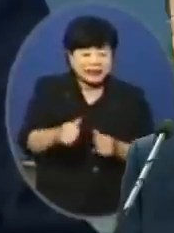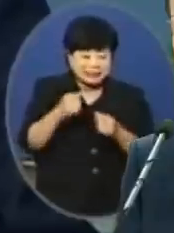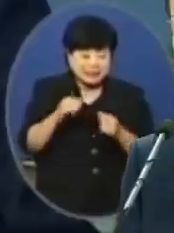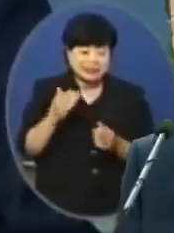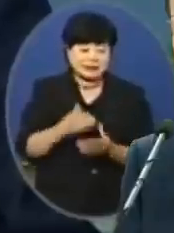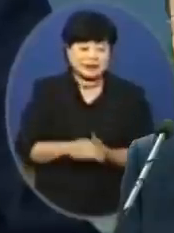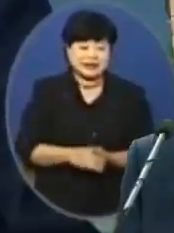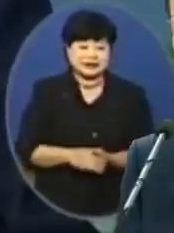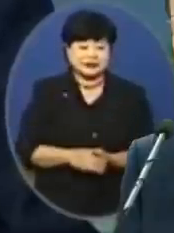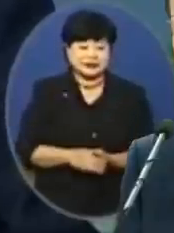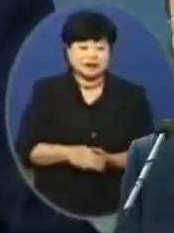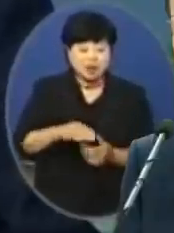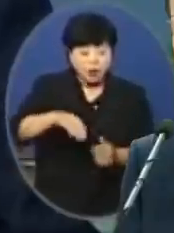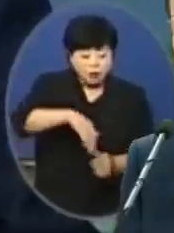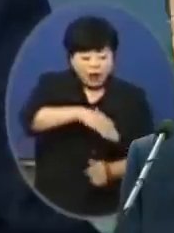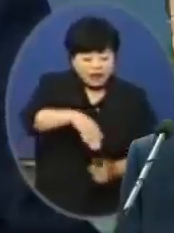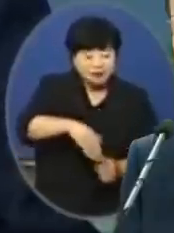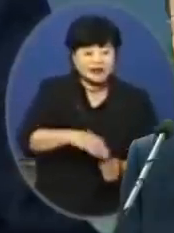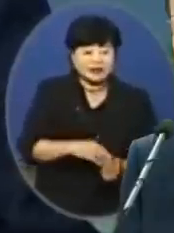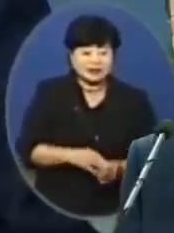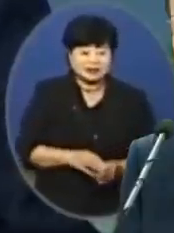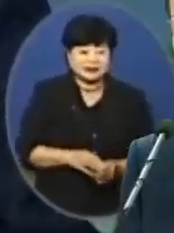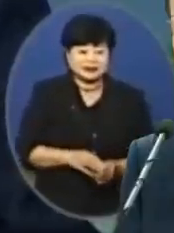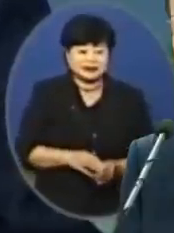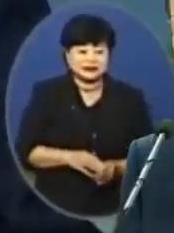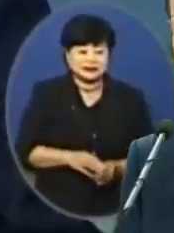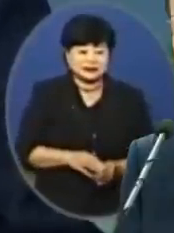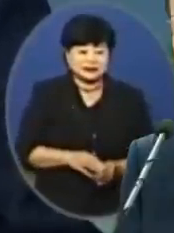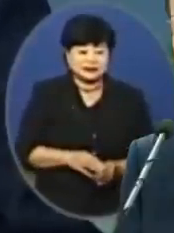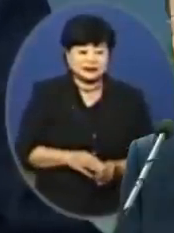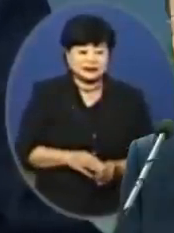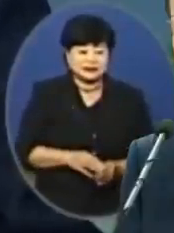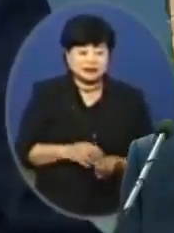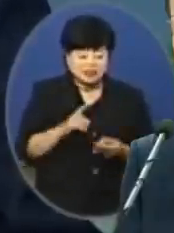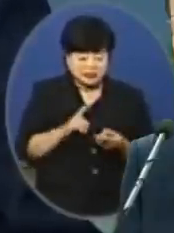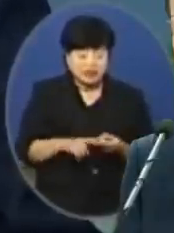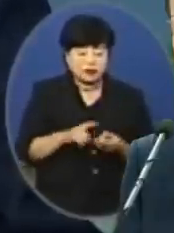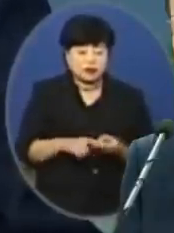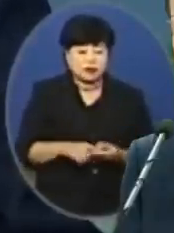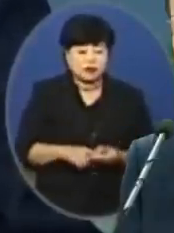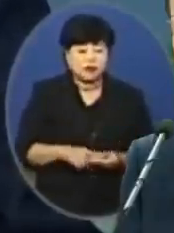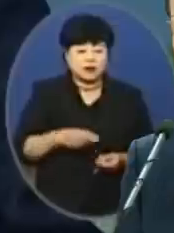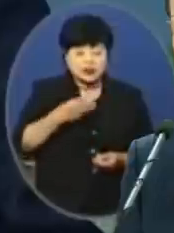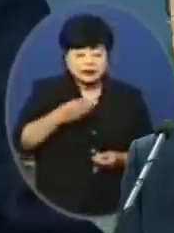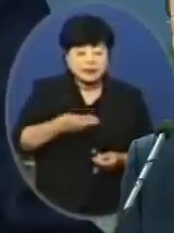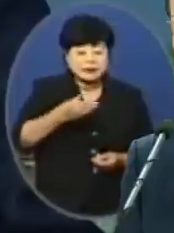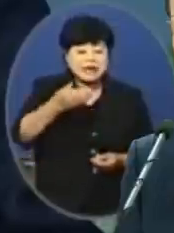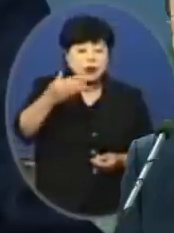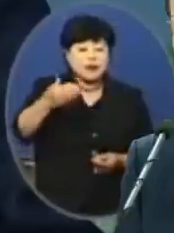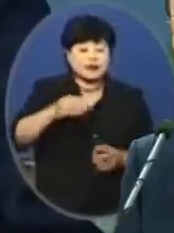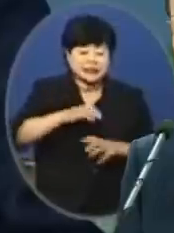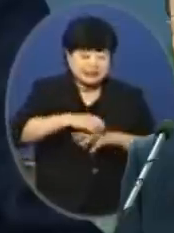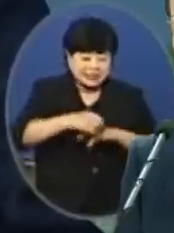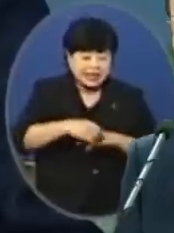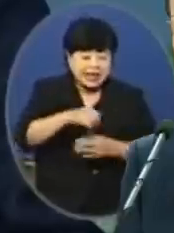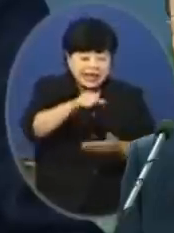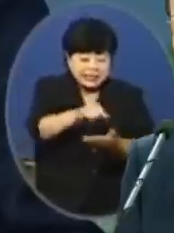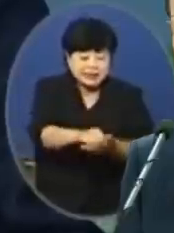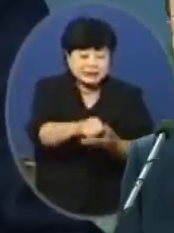것입니다. 환경이 우리를 지배하면 안 되는 것입니다. 환경은 3차원적 세계로